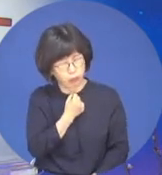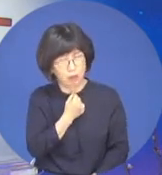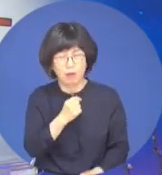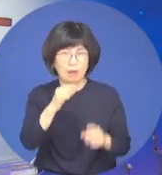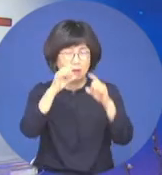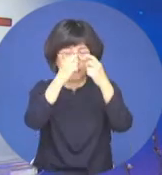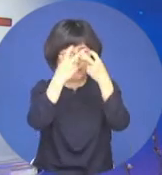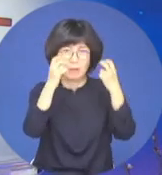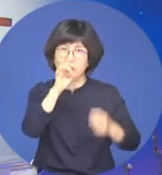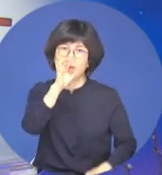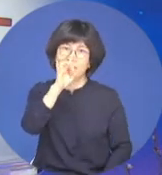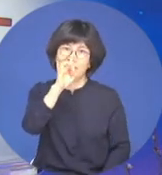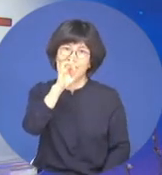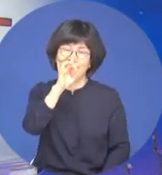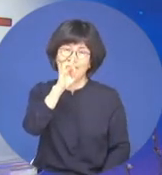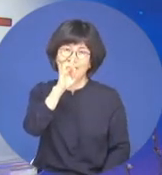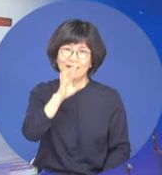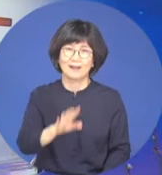이 사람이